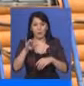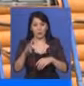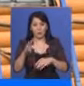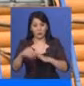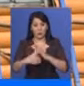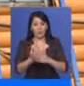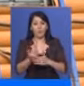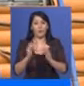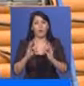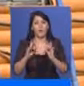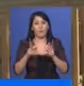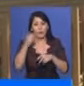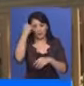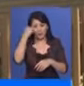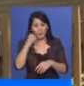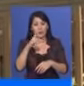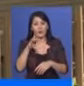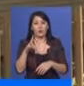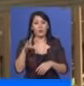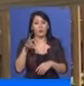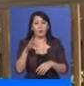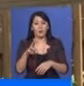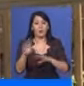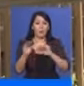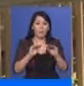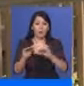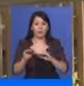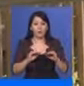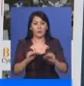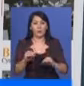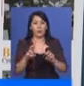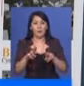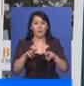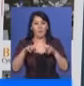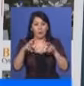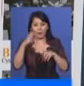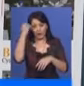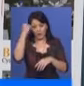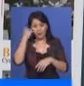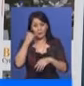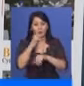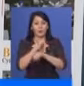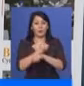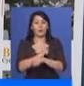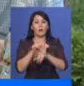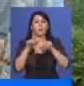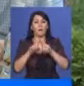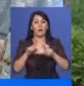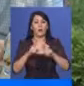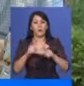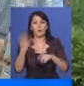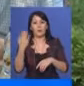пайда болады. Жалпы бұл көше ескі славян стилінде безендіріліп жатыр. Яғни мамандар ескі үйлердің келбетін сақтап қалмақша. Тіпті мұнда